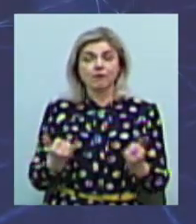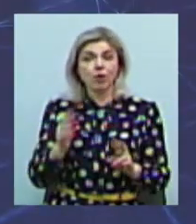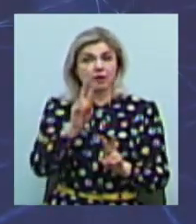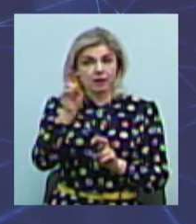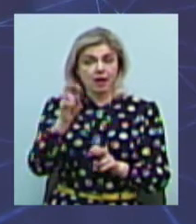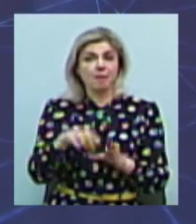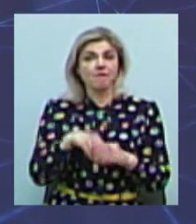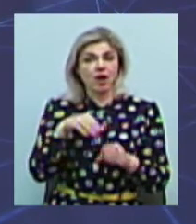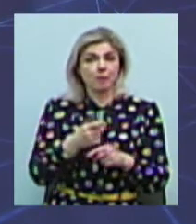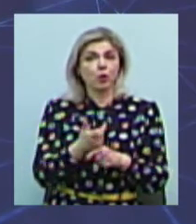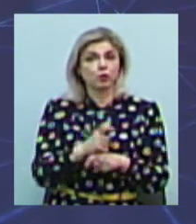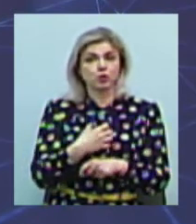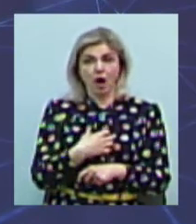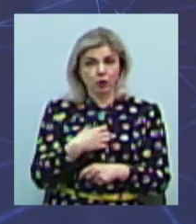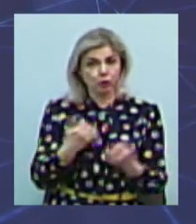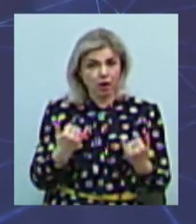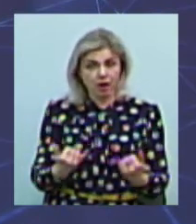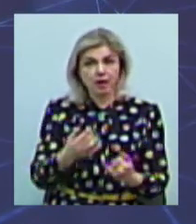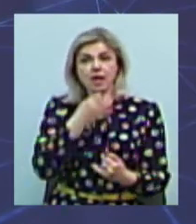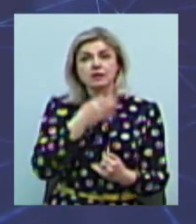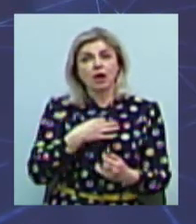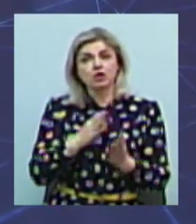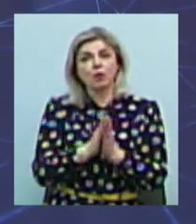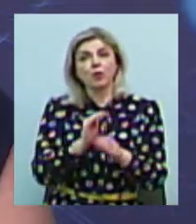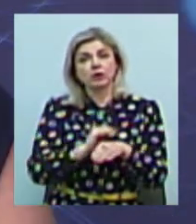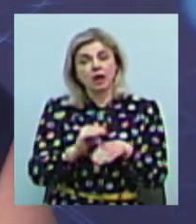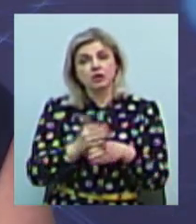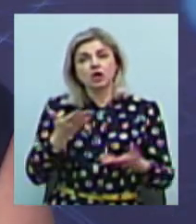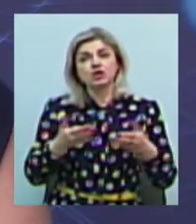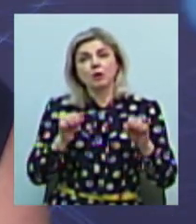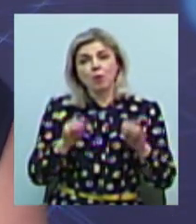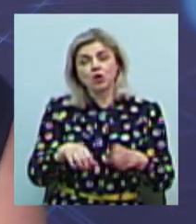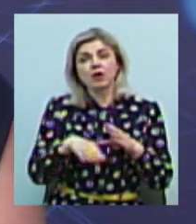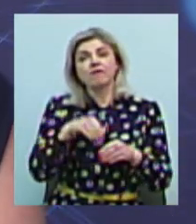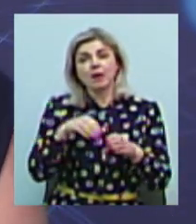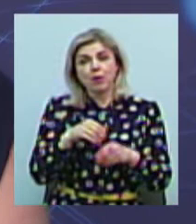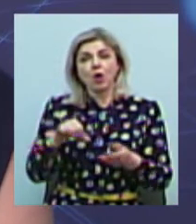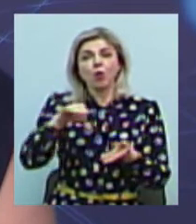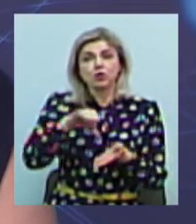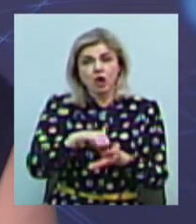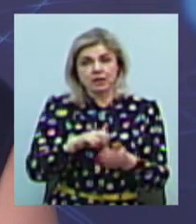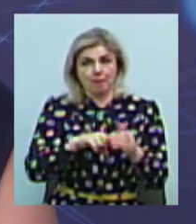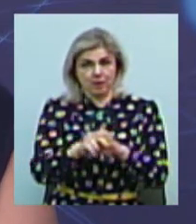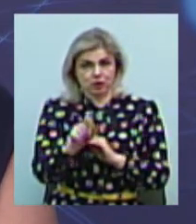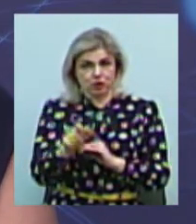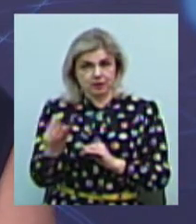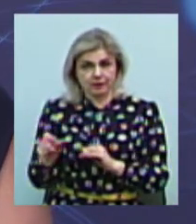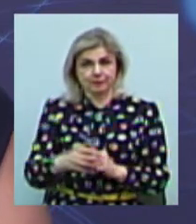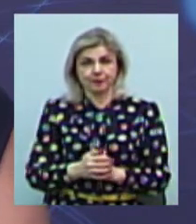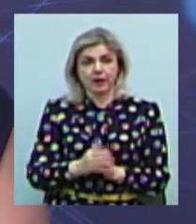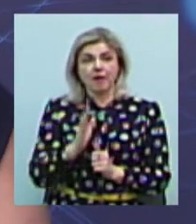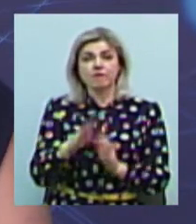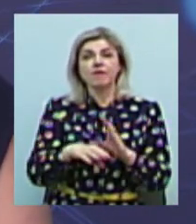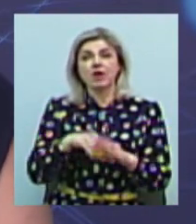дуже актуальна. Скажіть, так, будь ласка, чи можуть вимушені переселенці брати участь у виборах? У виборах